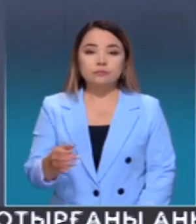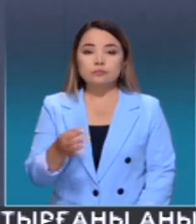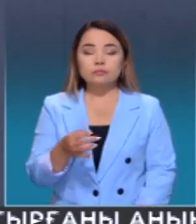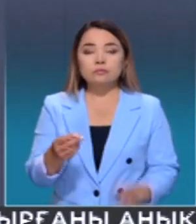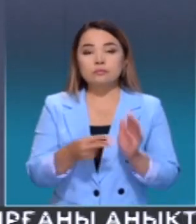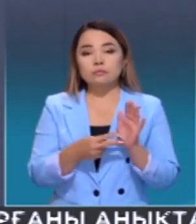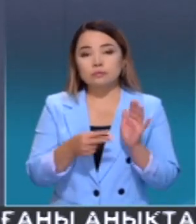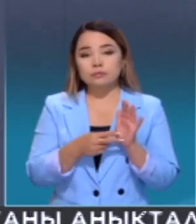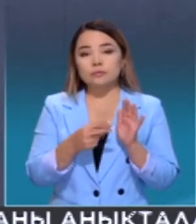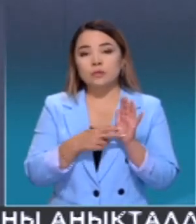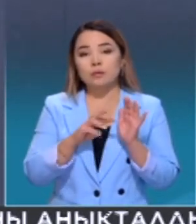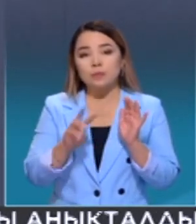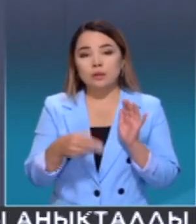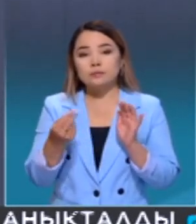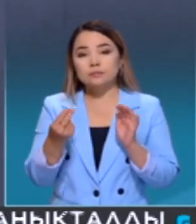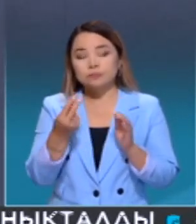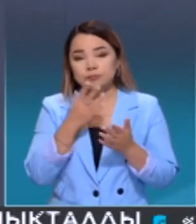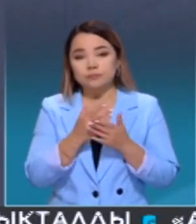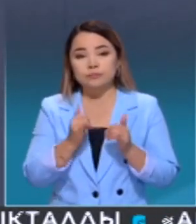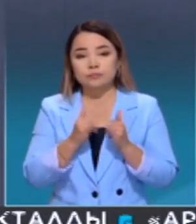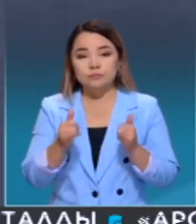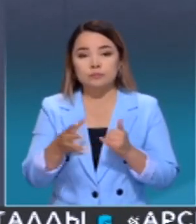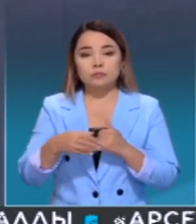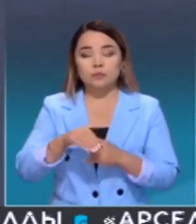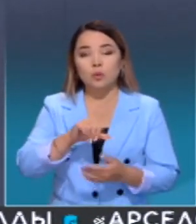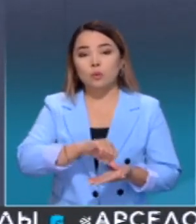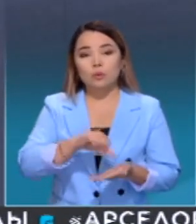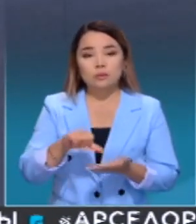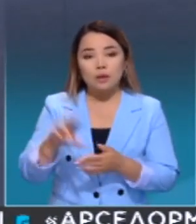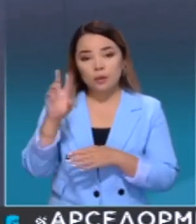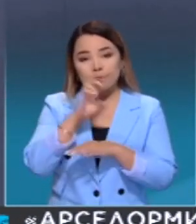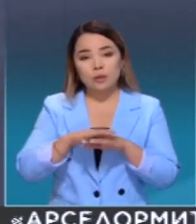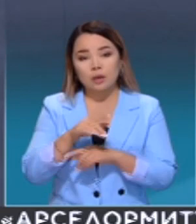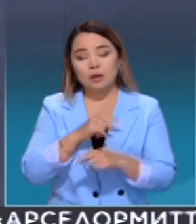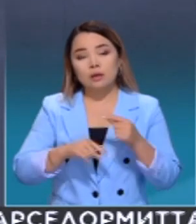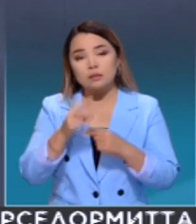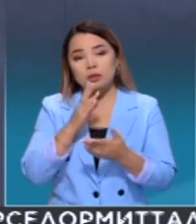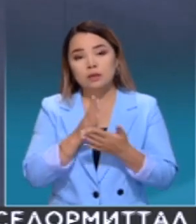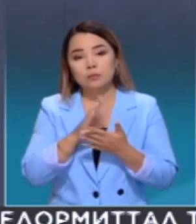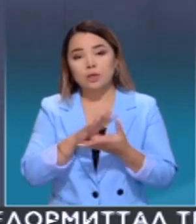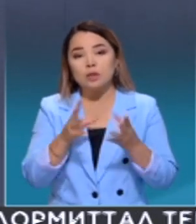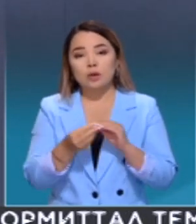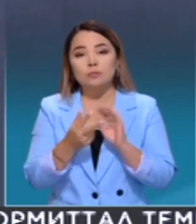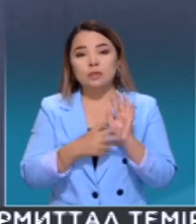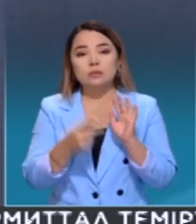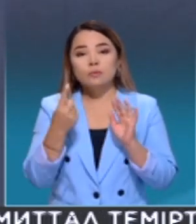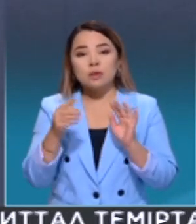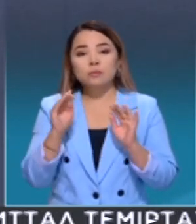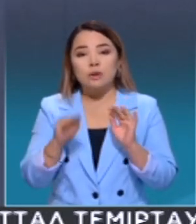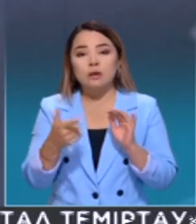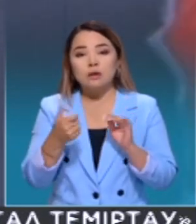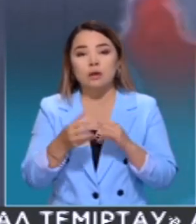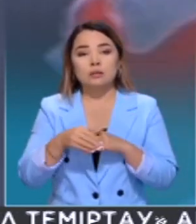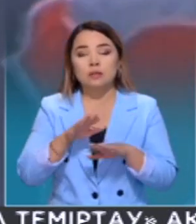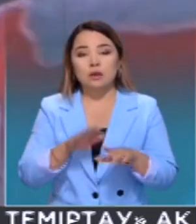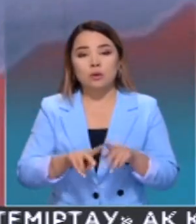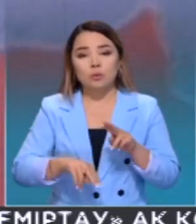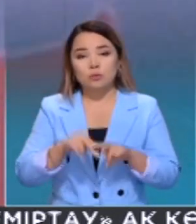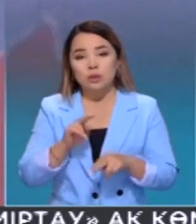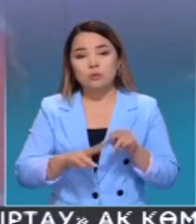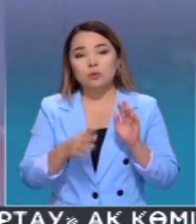Маңғыстауда құны 7 миллиард теңгеден асатын жер учаскелері мемлекетке қайтарылды. Жалпы ауданы 81 мың гектар